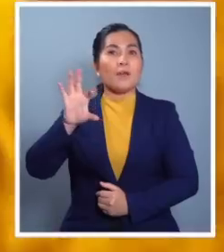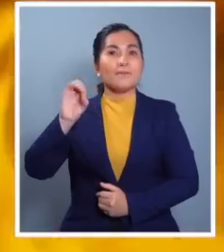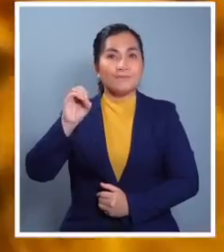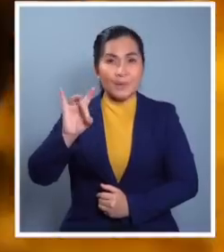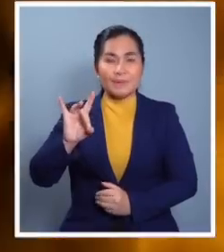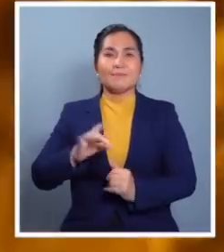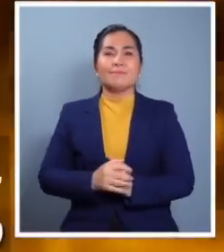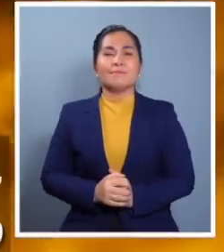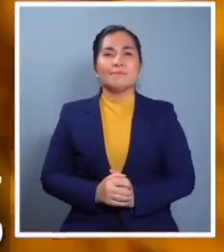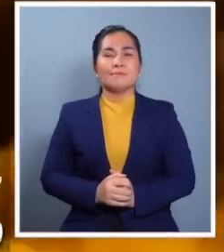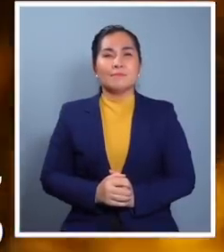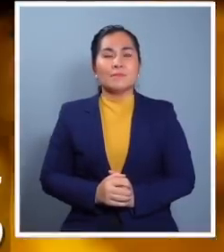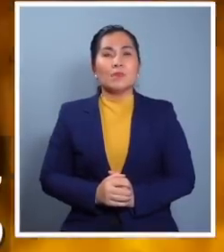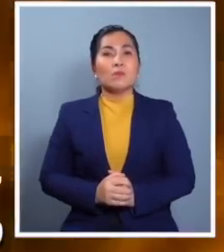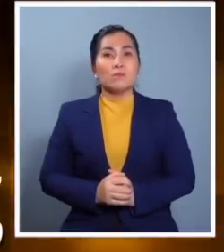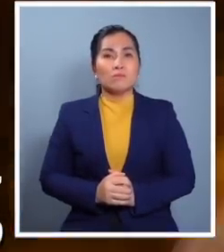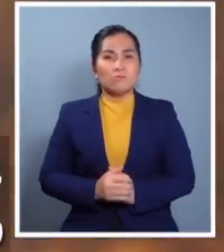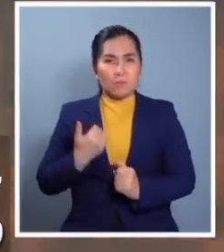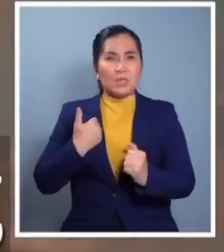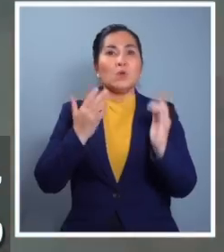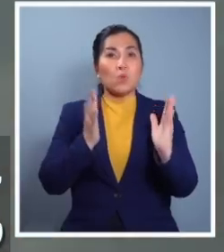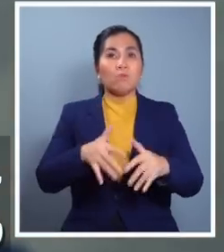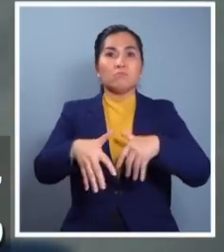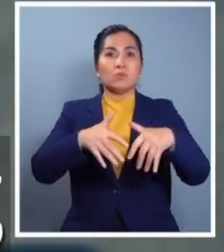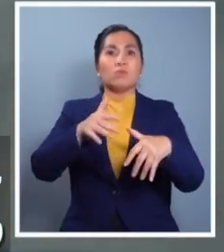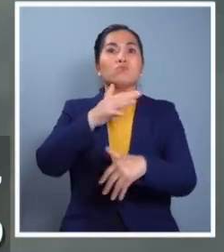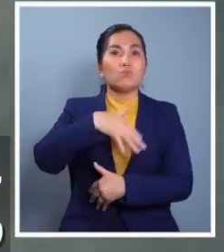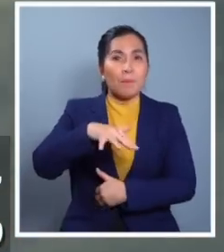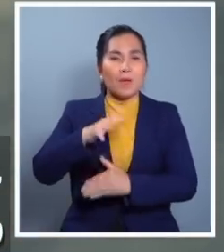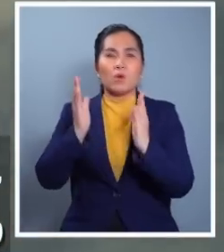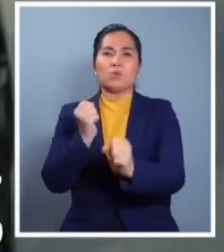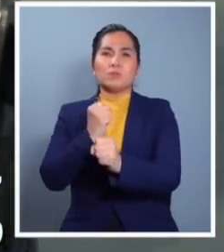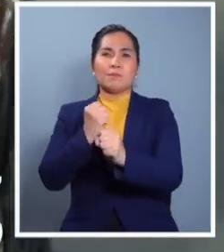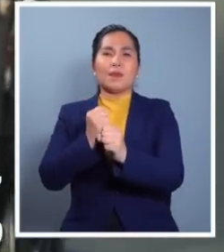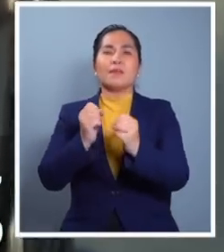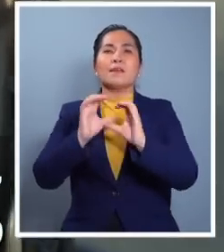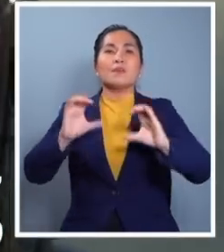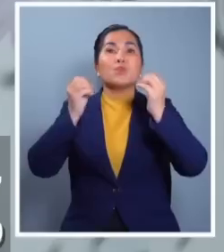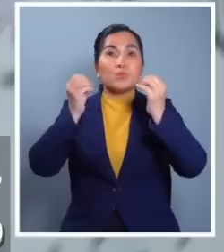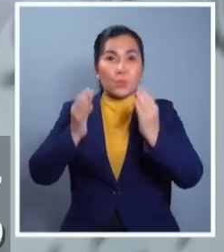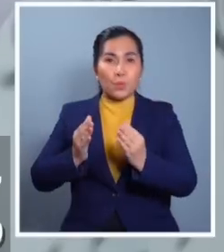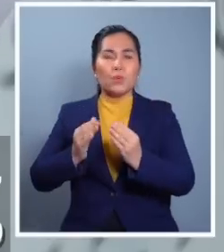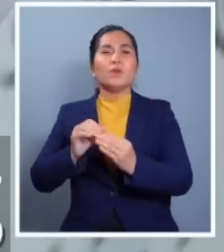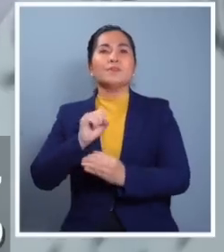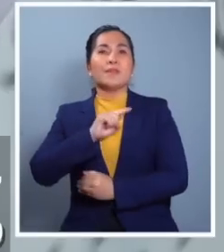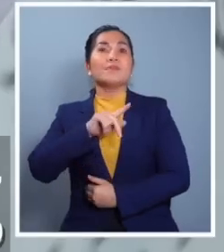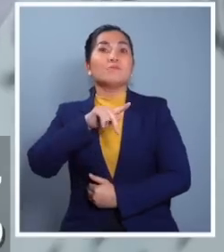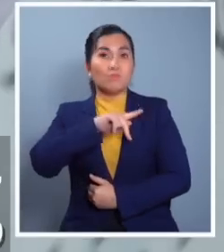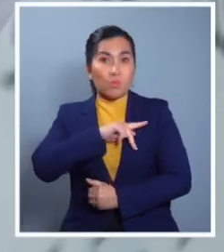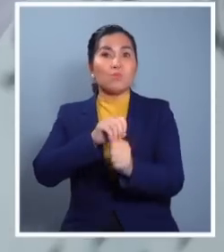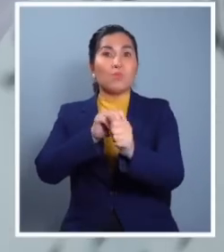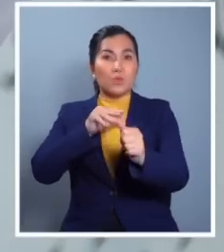28,98 รายในจำนวนนี้มีทั้งประชาชนทั่วไปข้าราชการครูผู้นำศาสนาพุทธและมุ